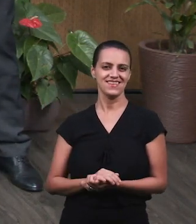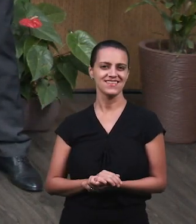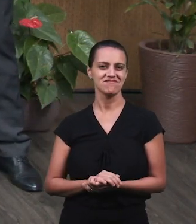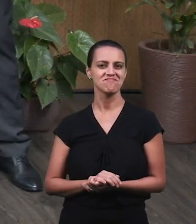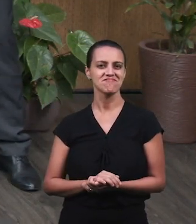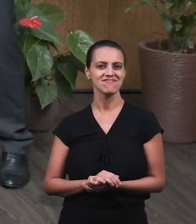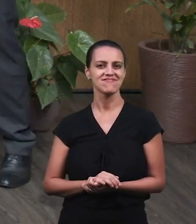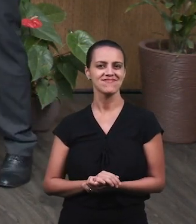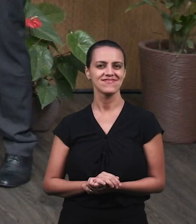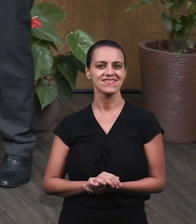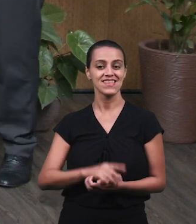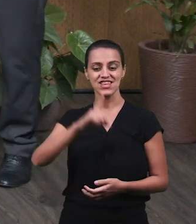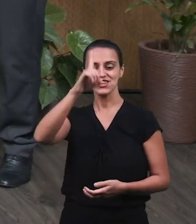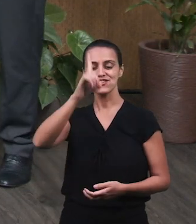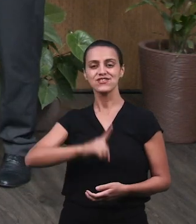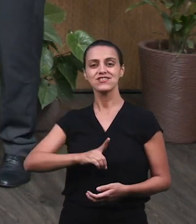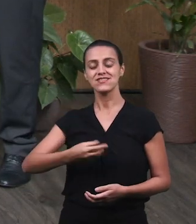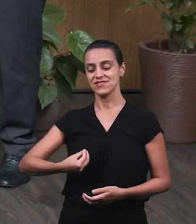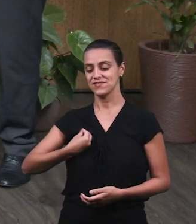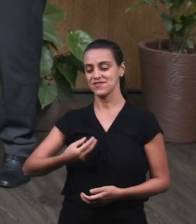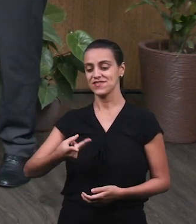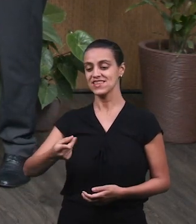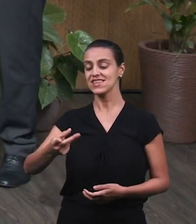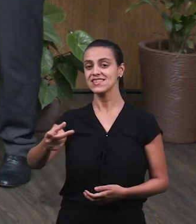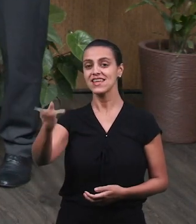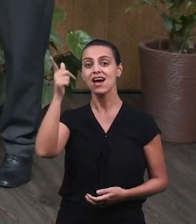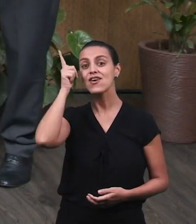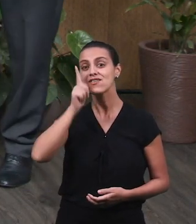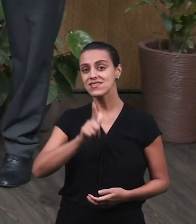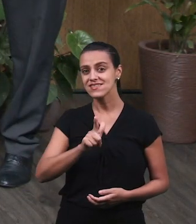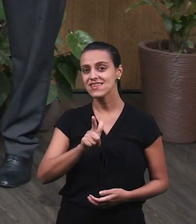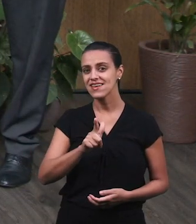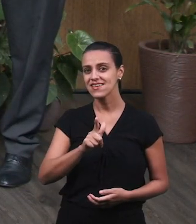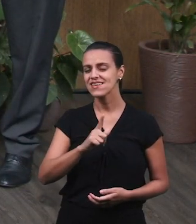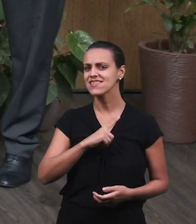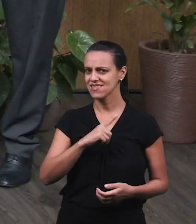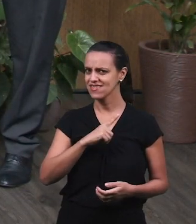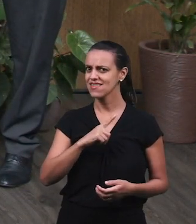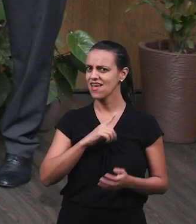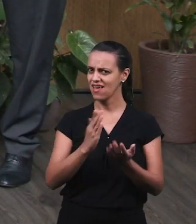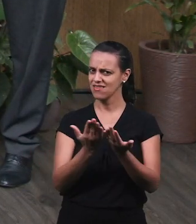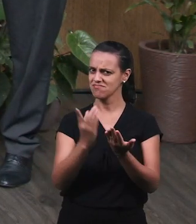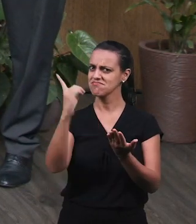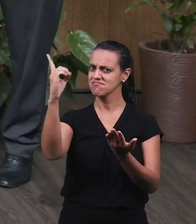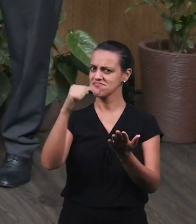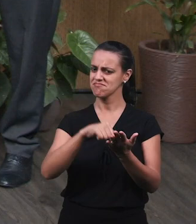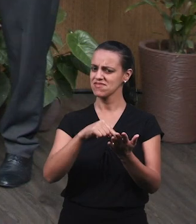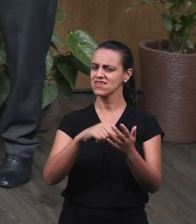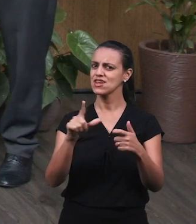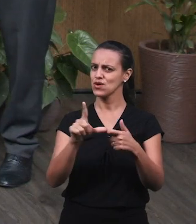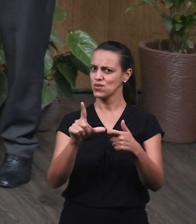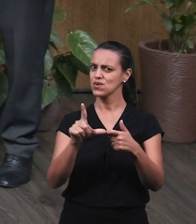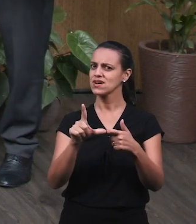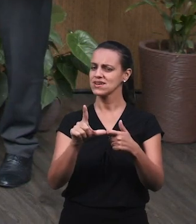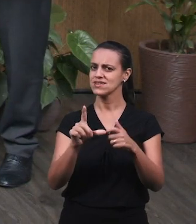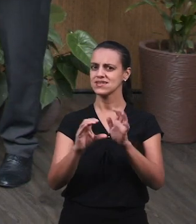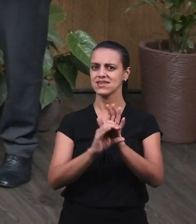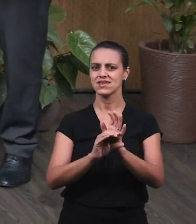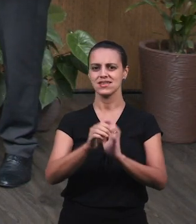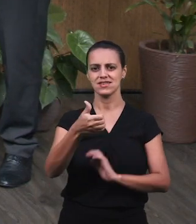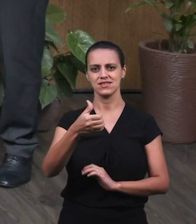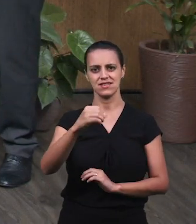touché. Comme il est aussi enregistré dans la parole, nous allons voir en Luc chapitre 19, verset 9, qui dit,